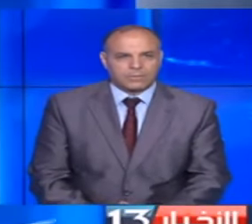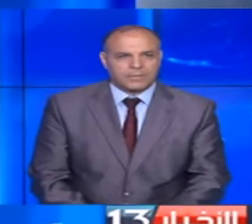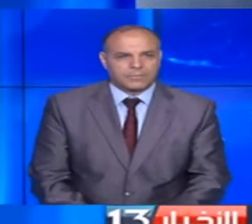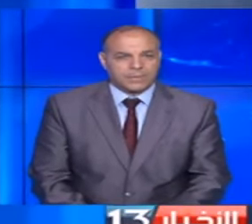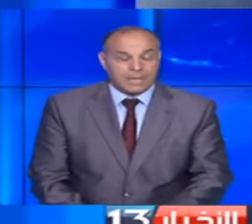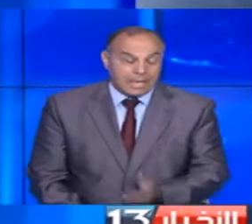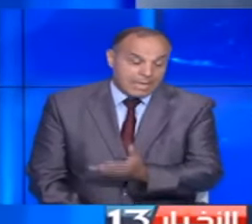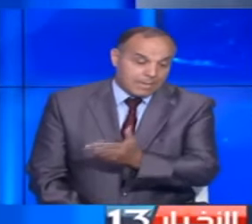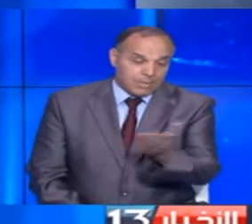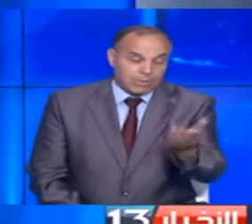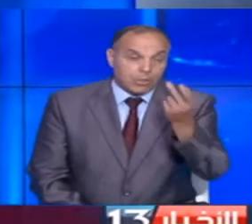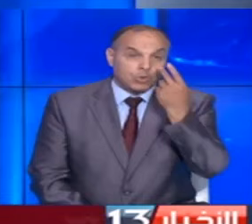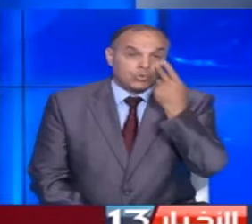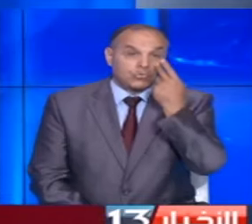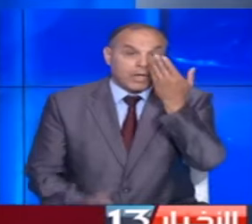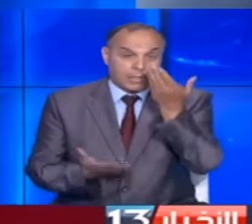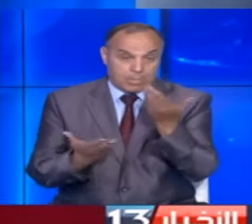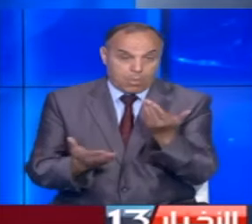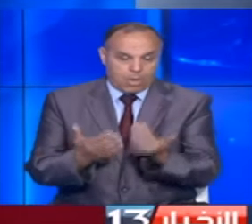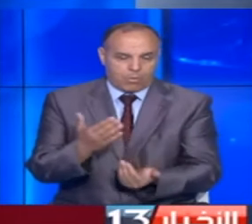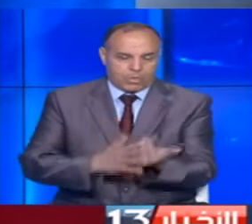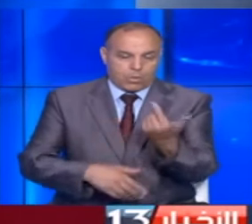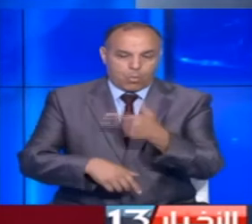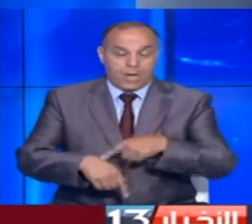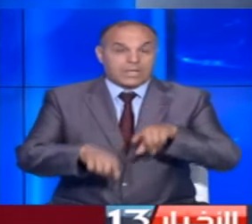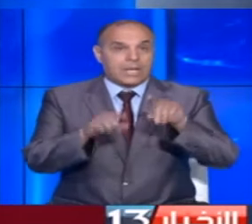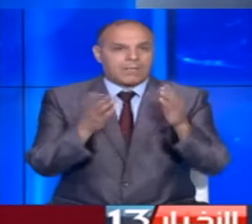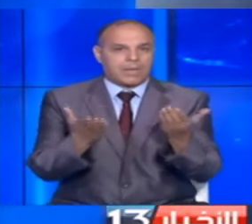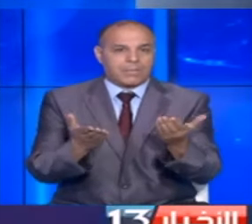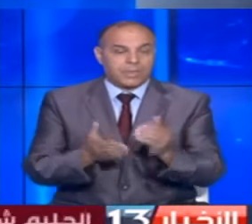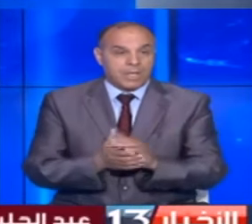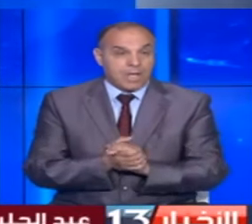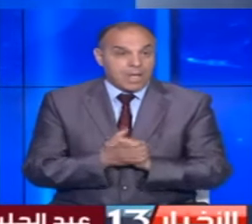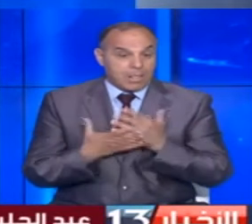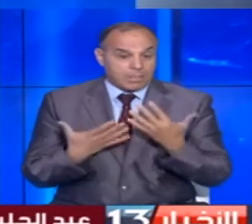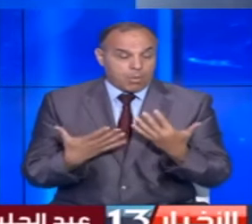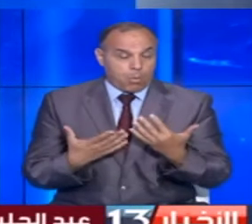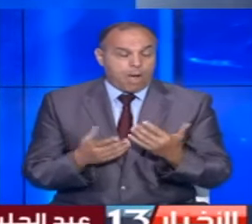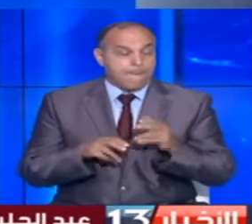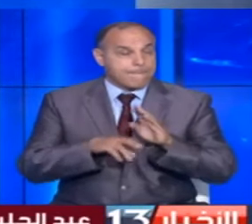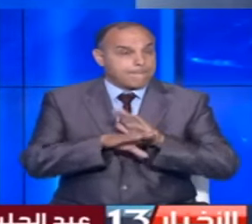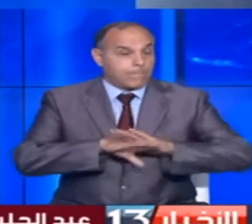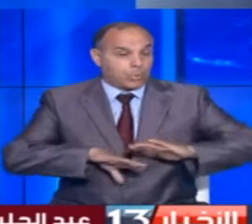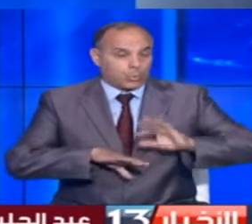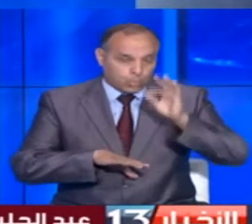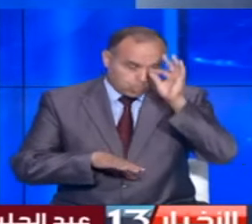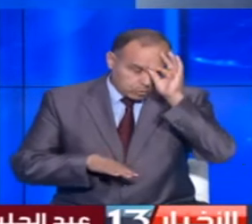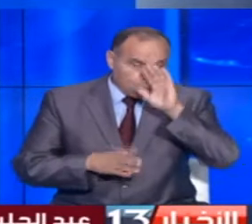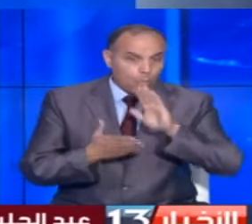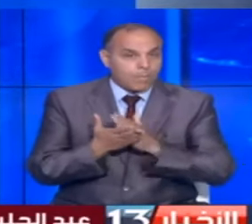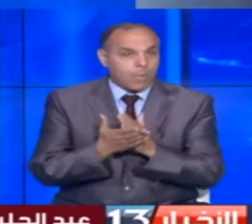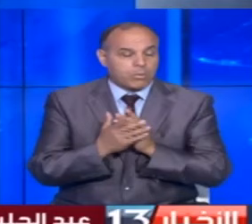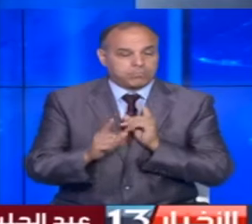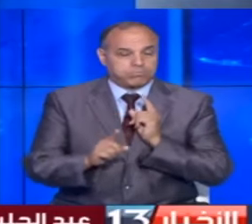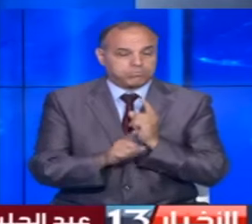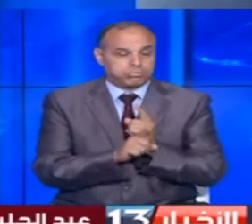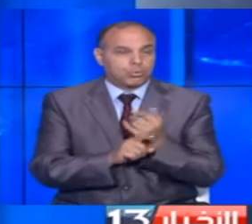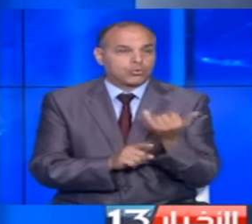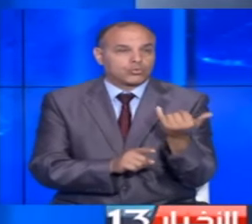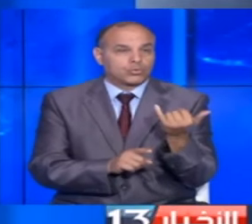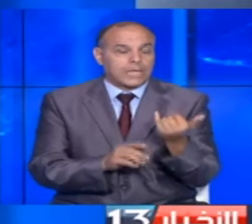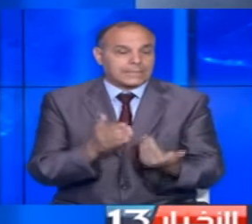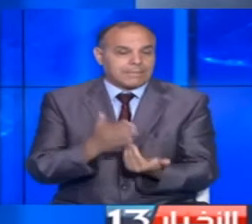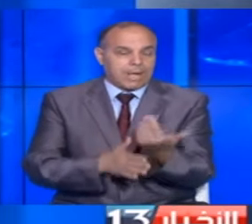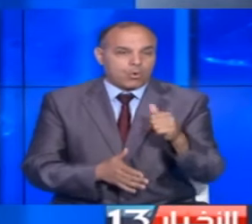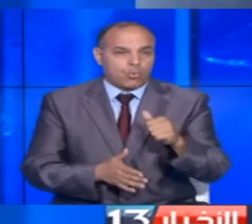اهلا بكم مشاهدينا الكرام في هذا الموعد الاخباريه الوضع الامني بالبلاد شكل محور اللقاء الذي جمع صباح